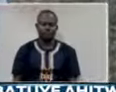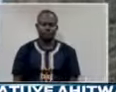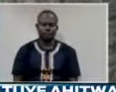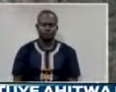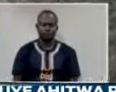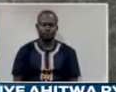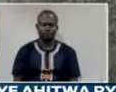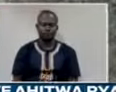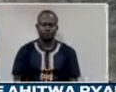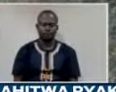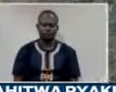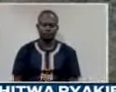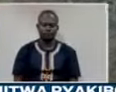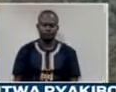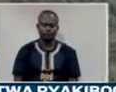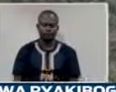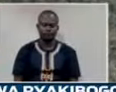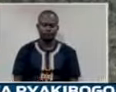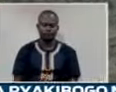ngo ushime unyakire